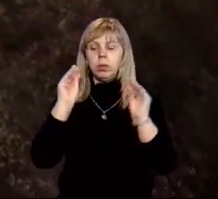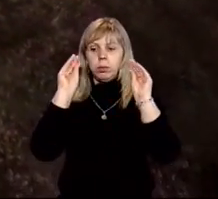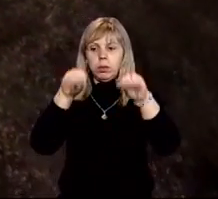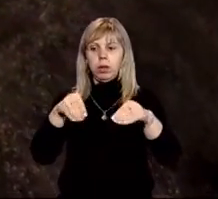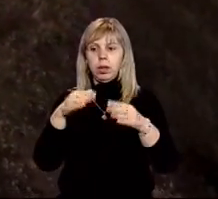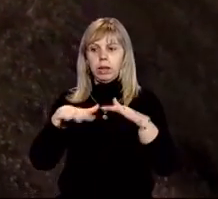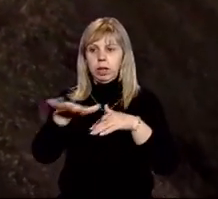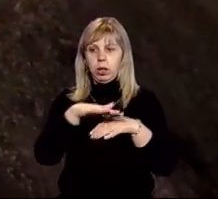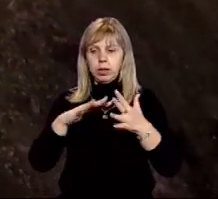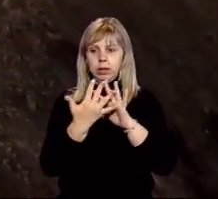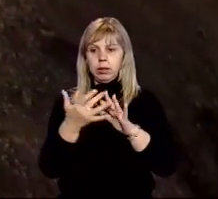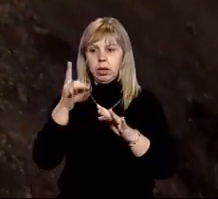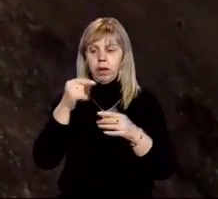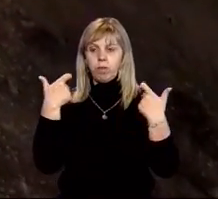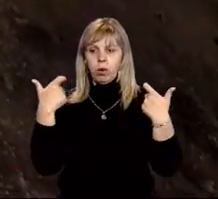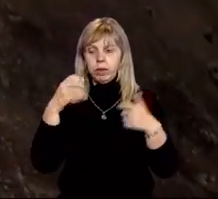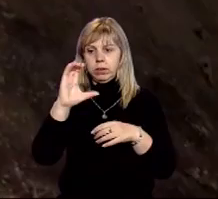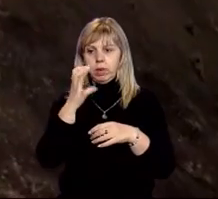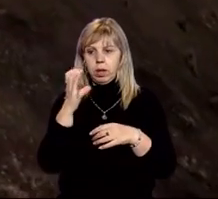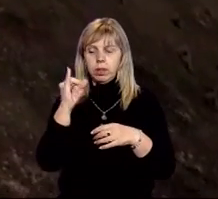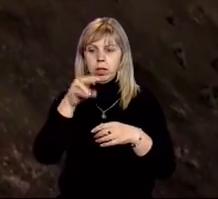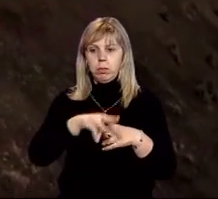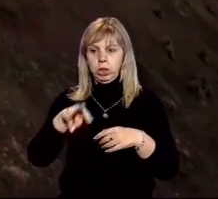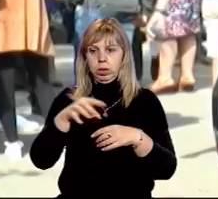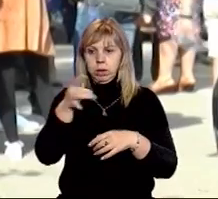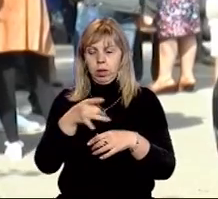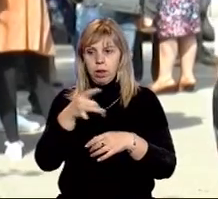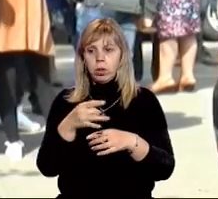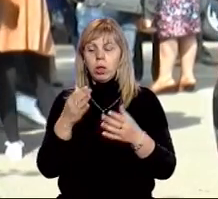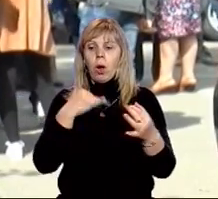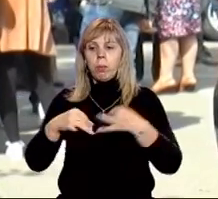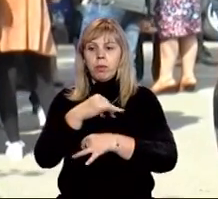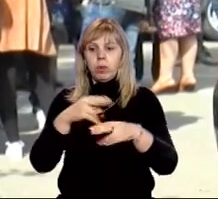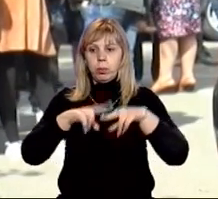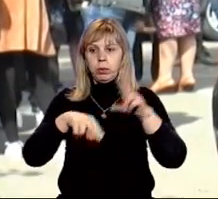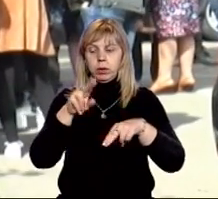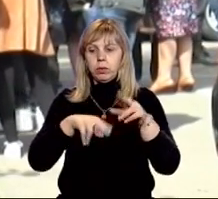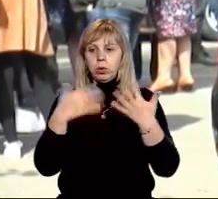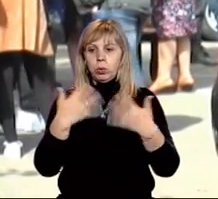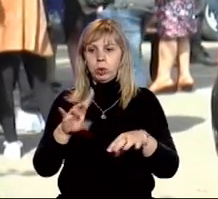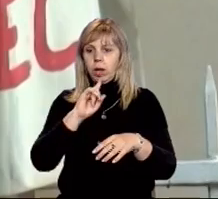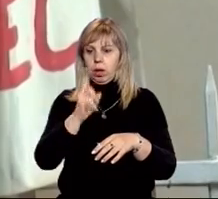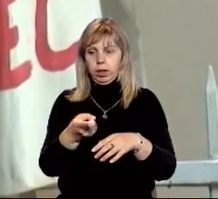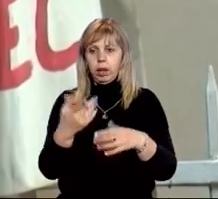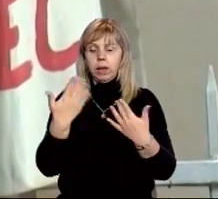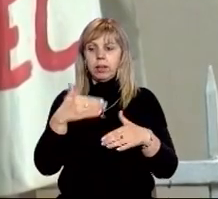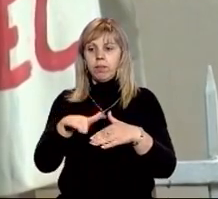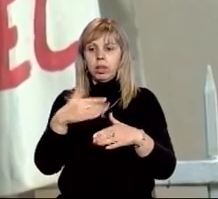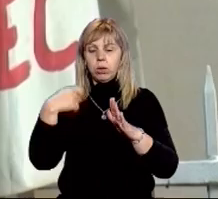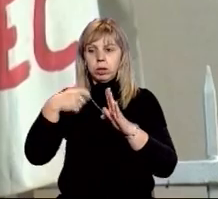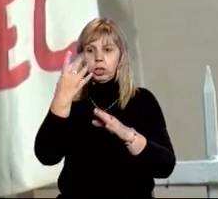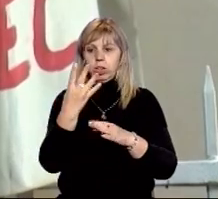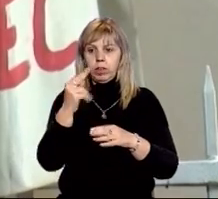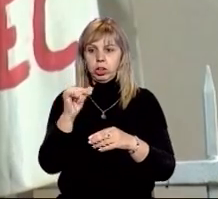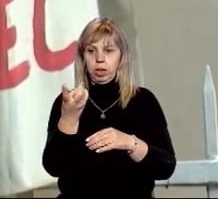на території сільських рад у Воловецькому, Свалявському та Міжгірському районах. Обговорення будівництва триває понад рік. А це відео відзняли